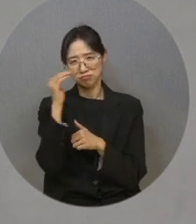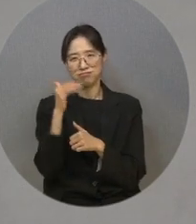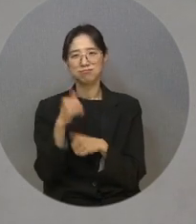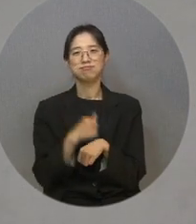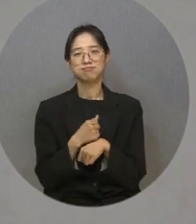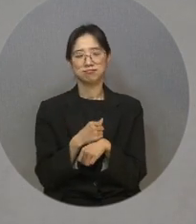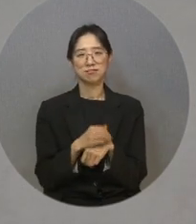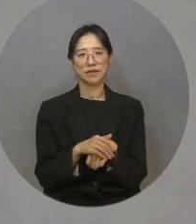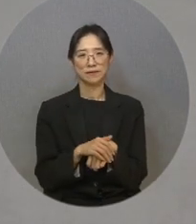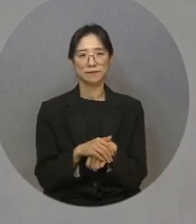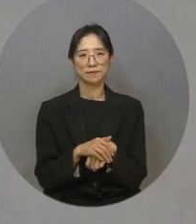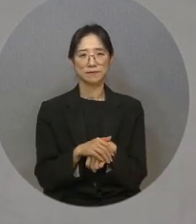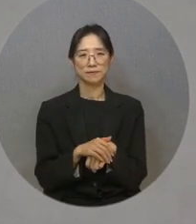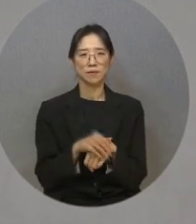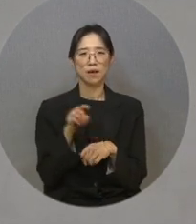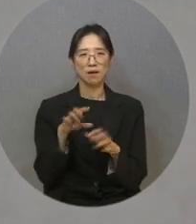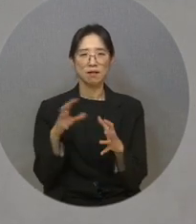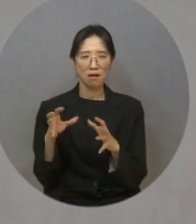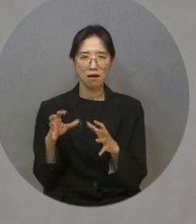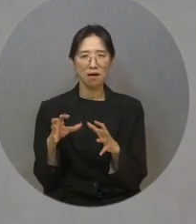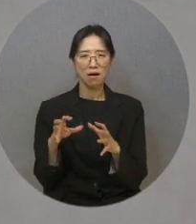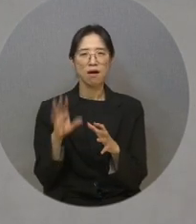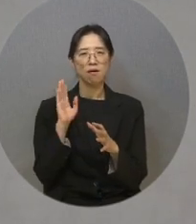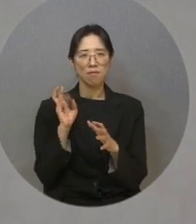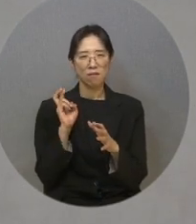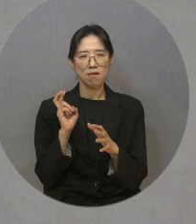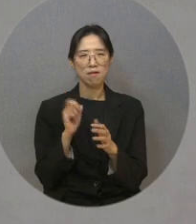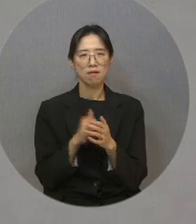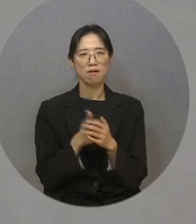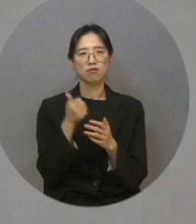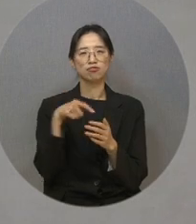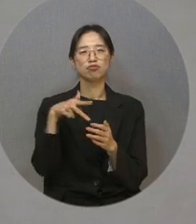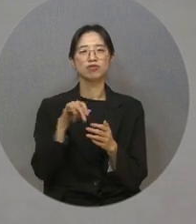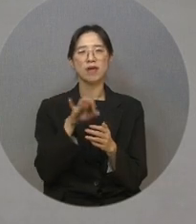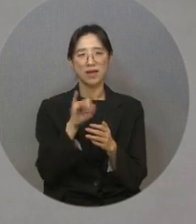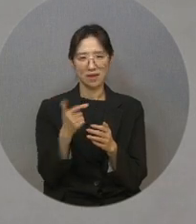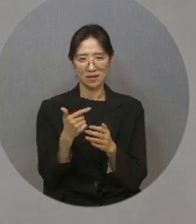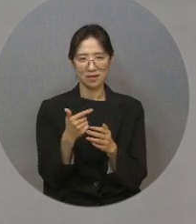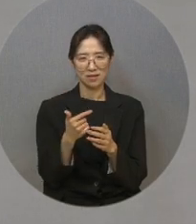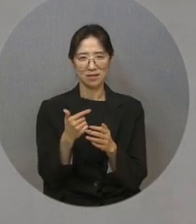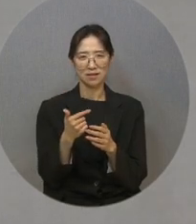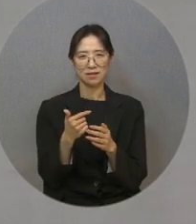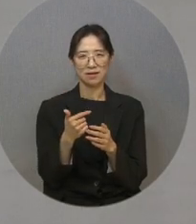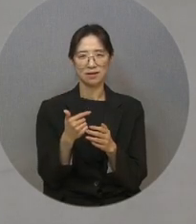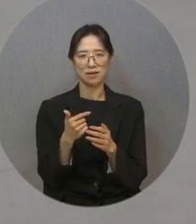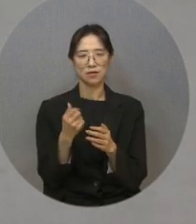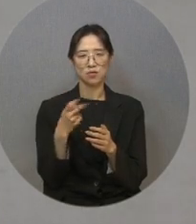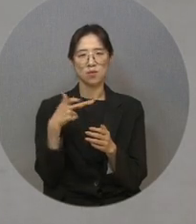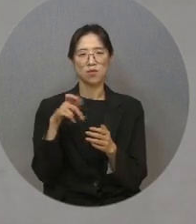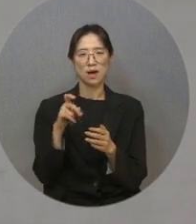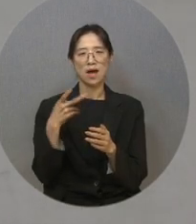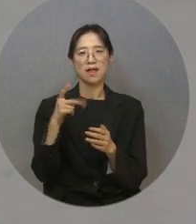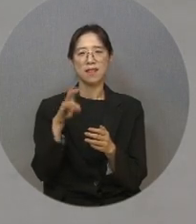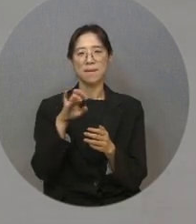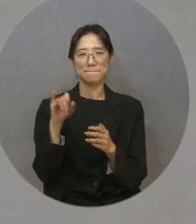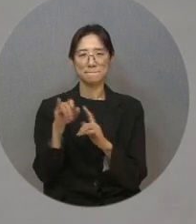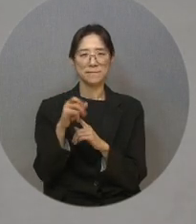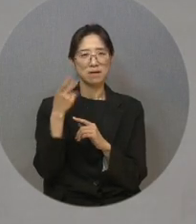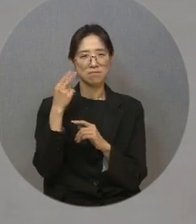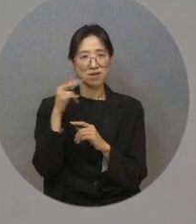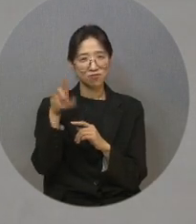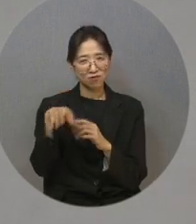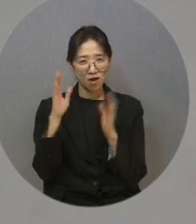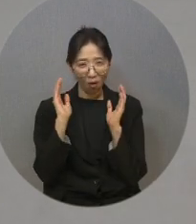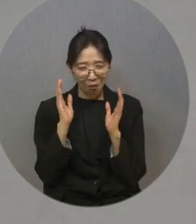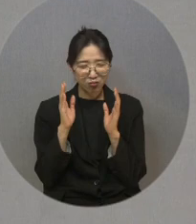주더라고. 아, 이 나라가 바로 아마 후세인이나 저 카다피가 미국서